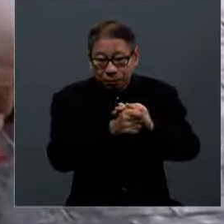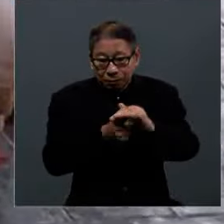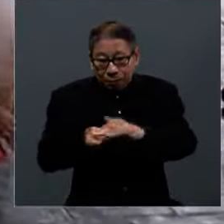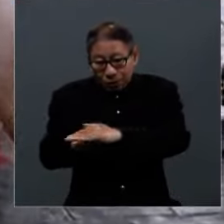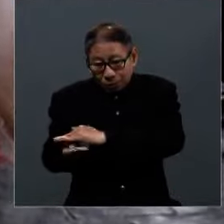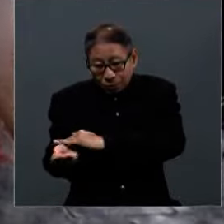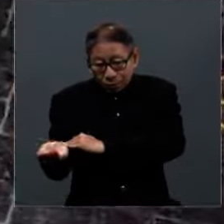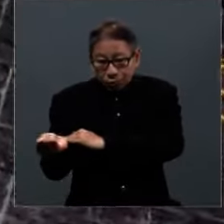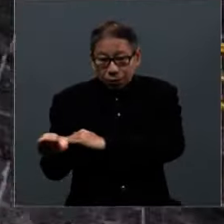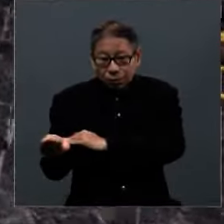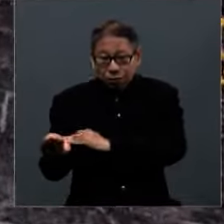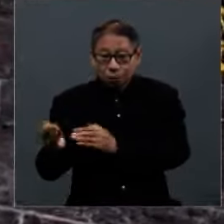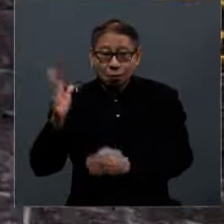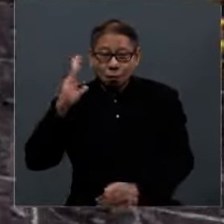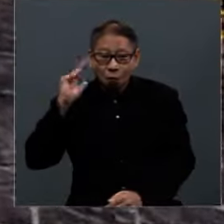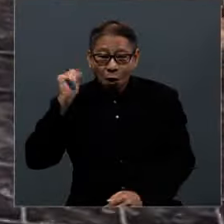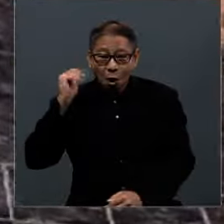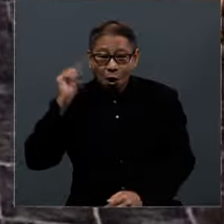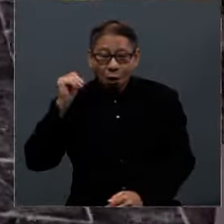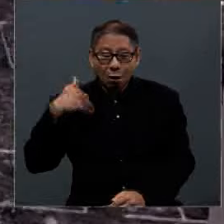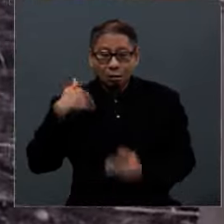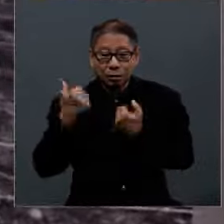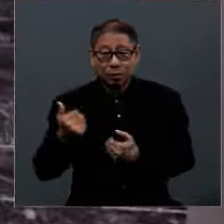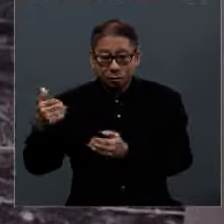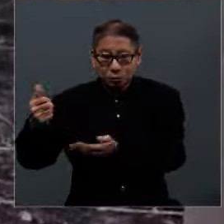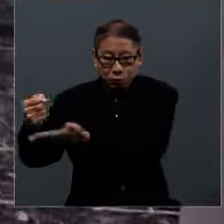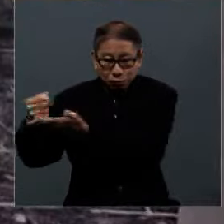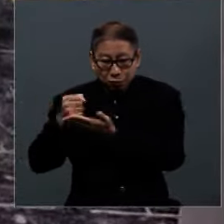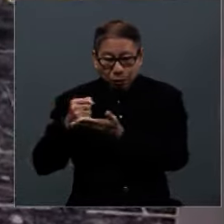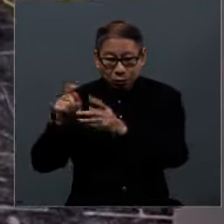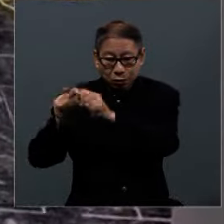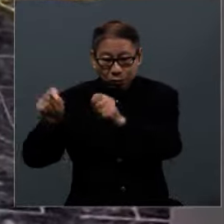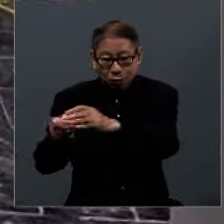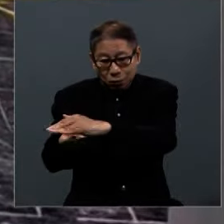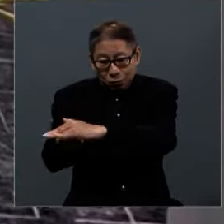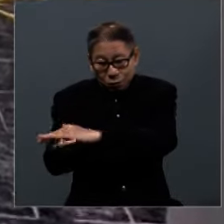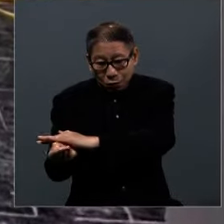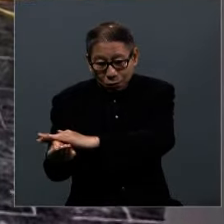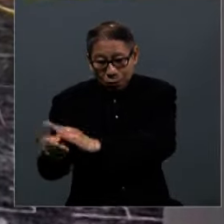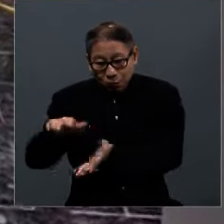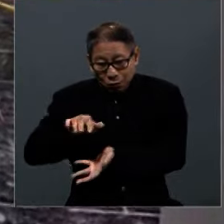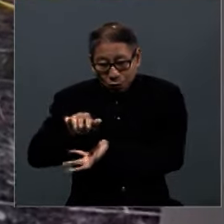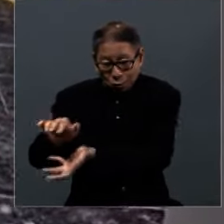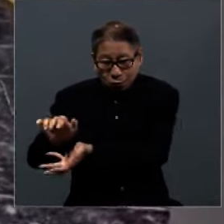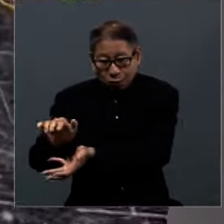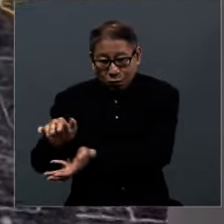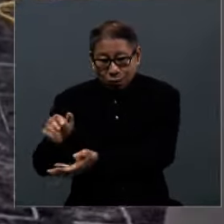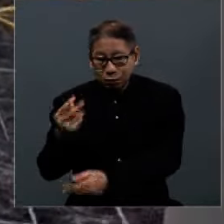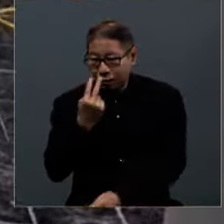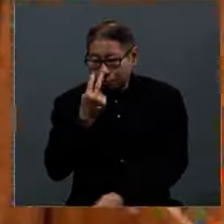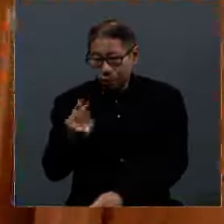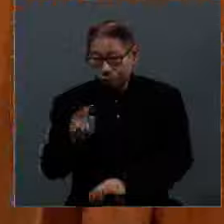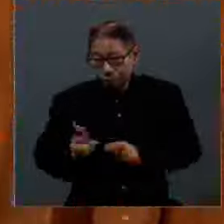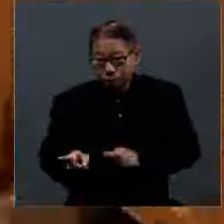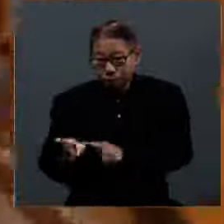ข้อความไปบอกพ่อของผู้ต้องหานะฮะบอกว่าให้พ่อเนี่ยเอาตู้เซฟไปทุกซ่อนนะครับพอเจ้าหน้าที่เห็นตรงจุดนี้ปุ๊บนะเลย